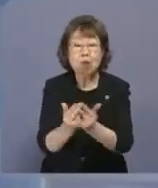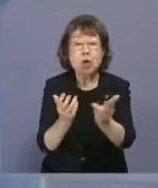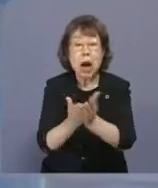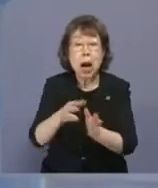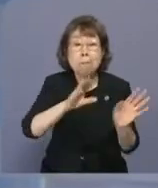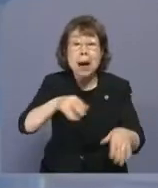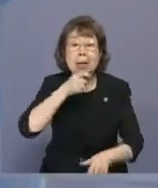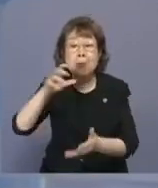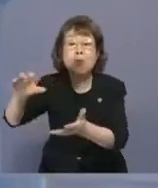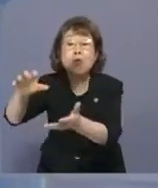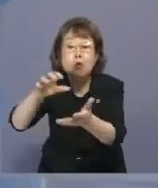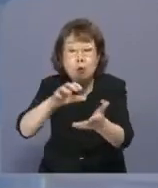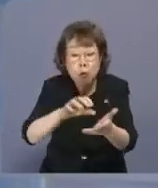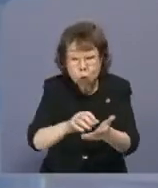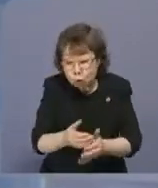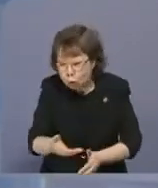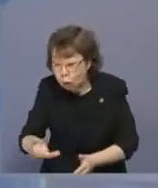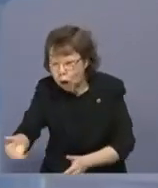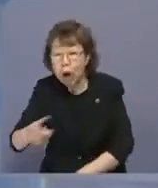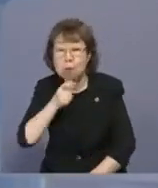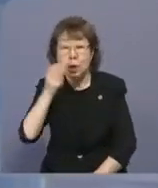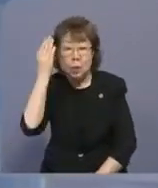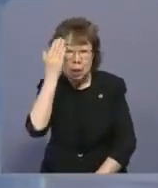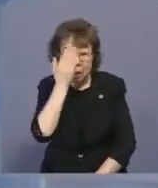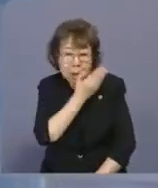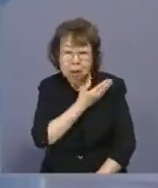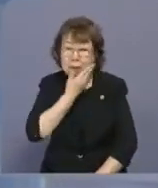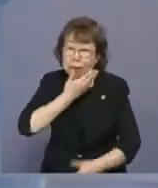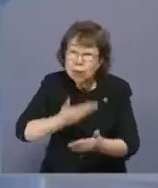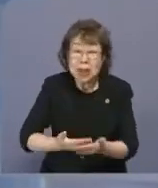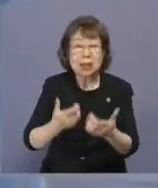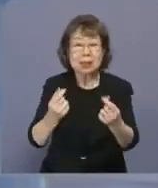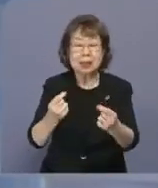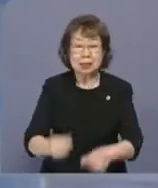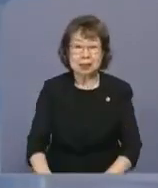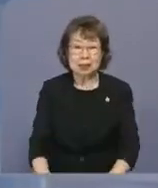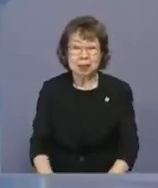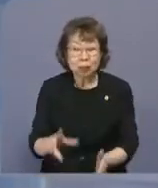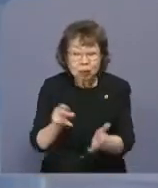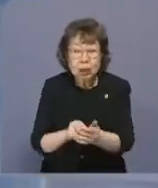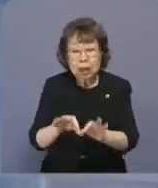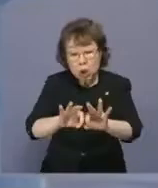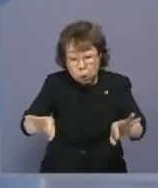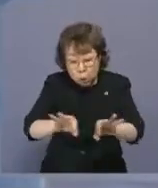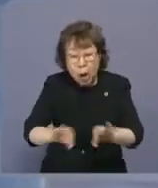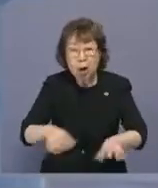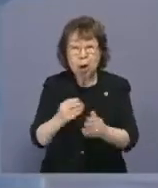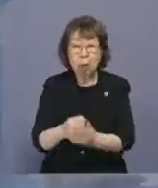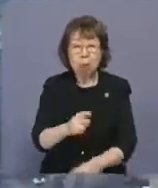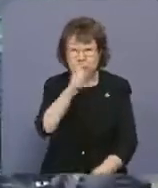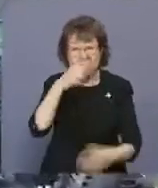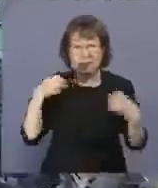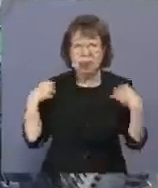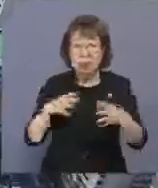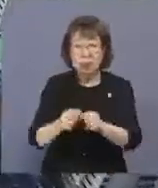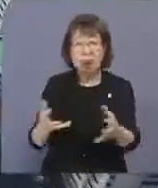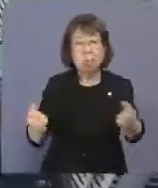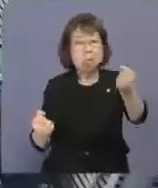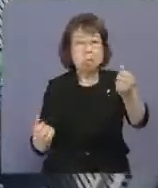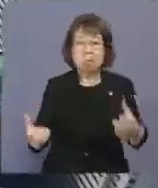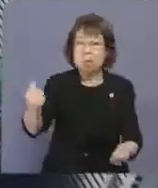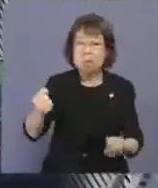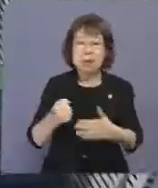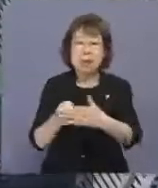바닷물을 끌어와서 동천에 흘려보내 수질을 개선하는 게 주요 골자인데요. 네. 문제는 이 관련 시설들이 지자체로 모두 흩어져 있다는